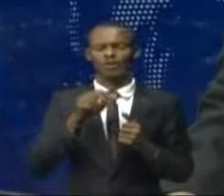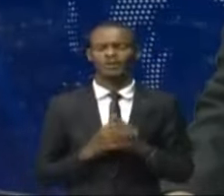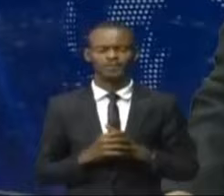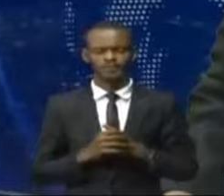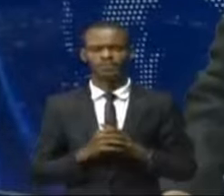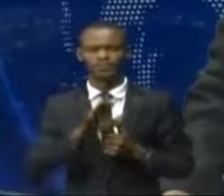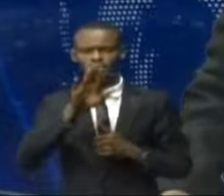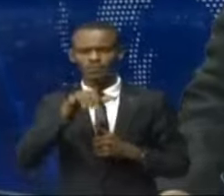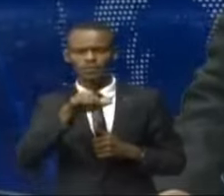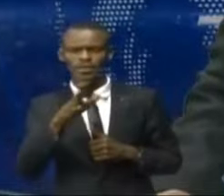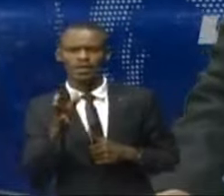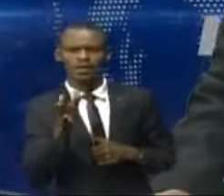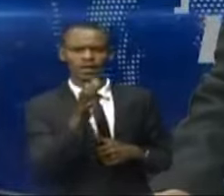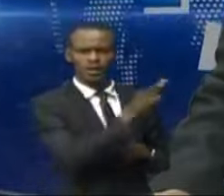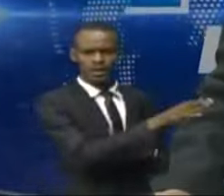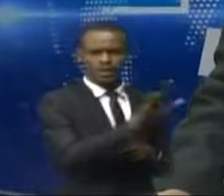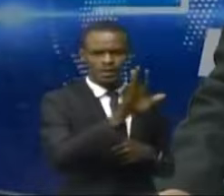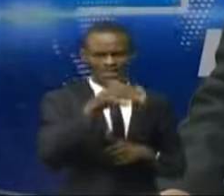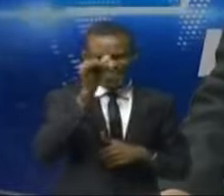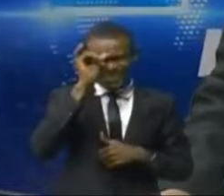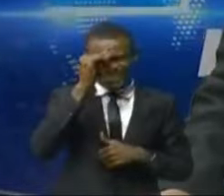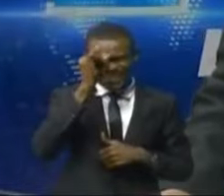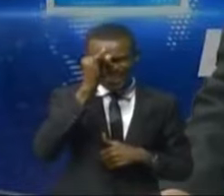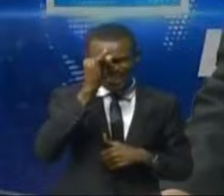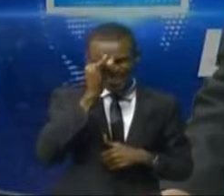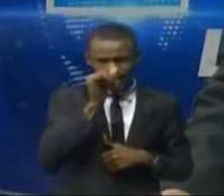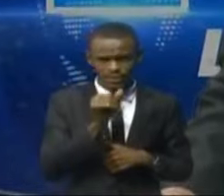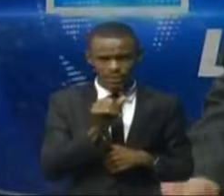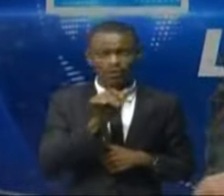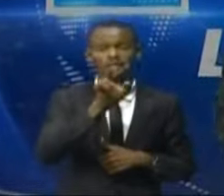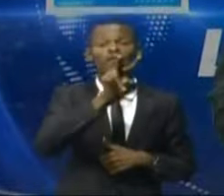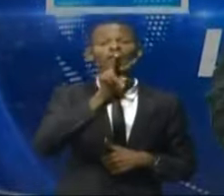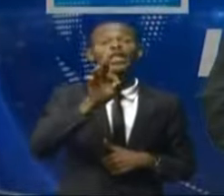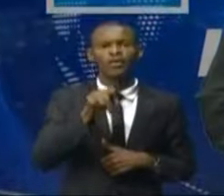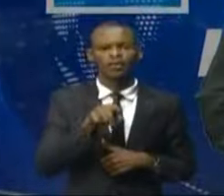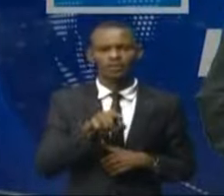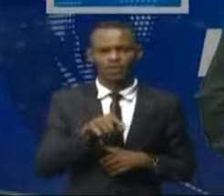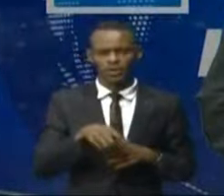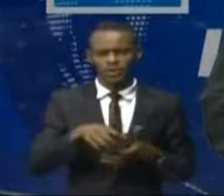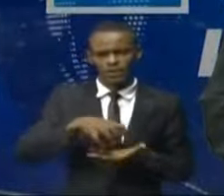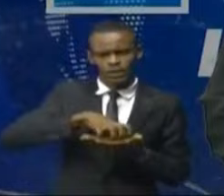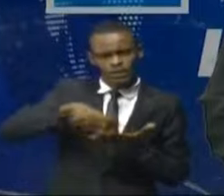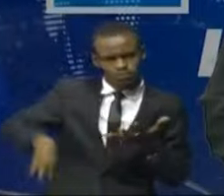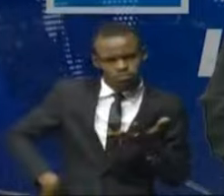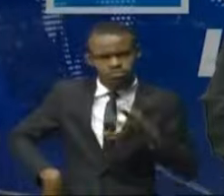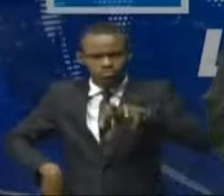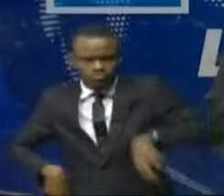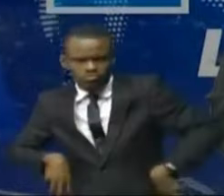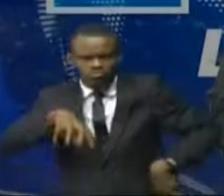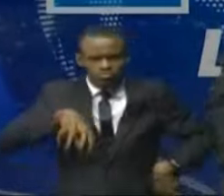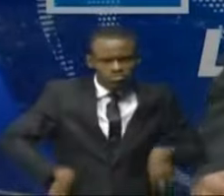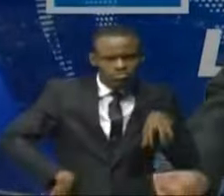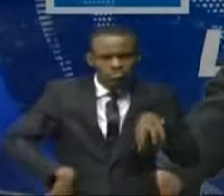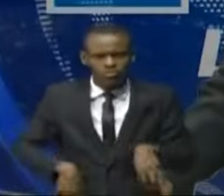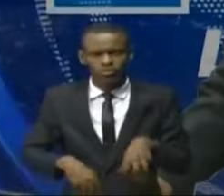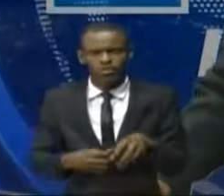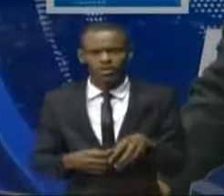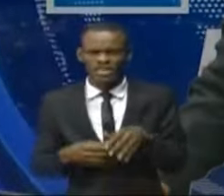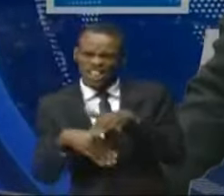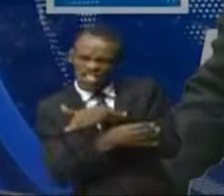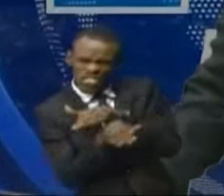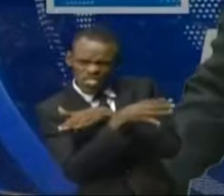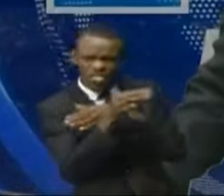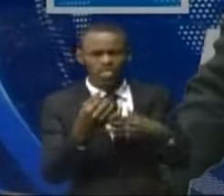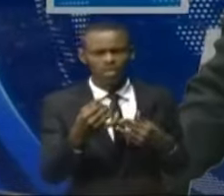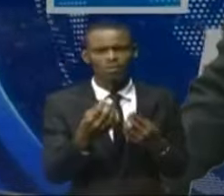journal, accusé de blanchiment de capitaux et financement du terrorisme, 29 sujets indiens sont jugés devant la cour militaire